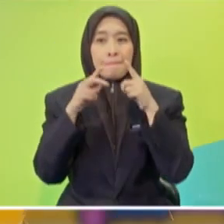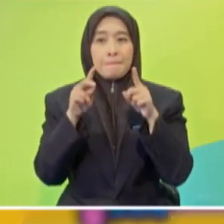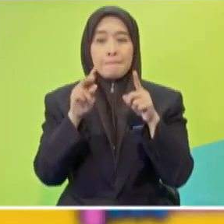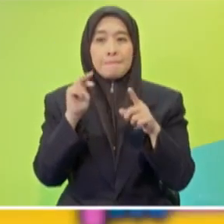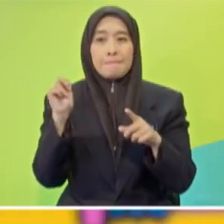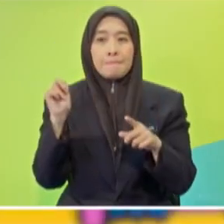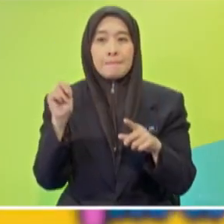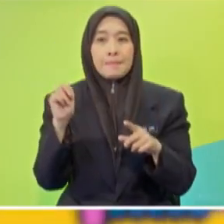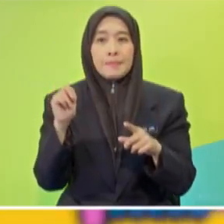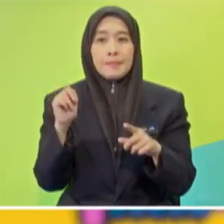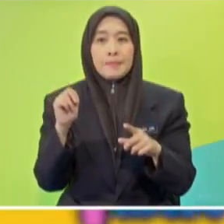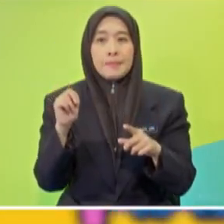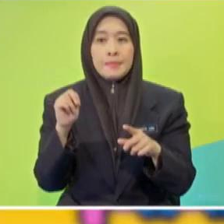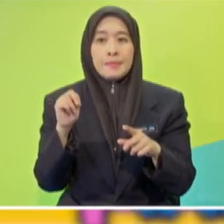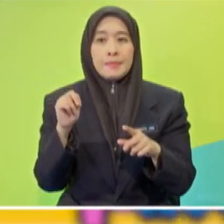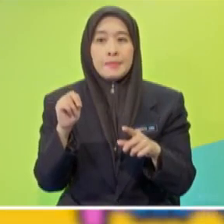sementara